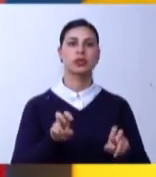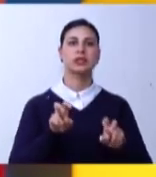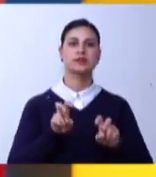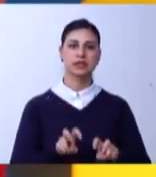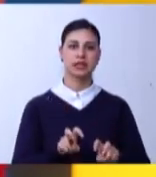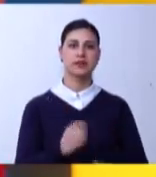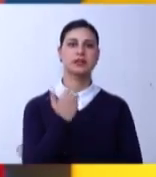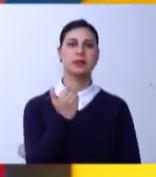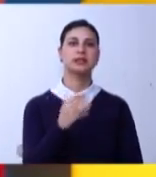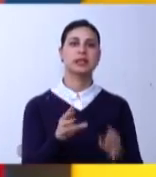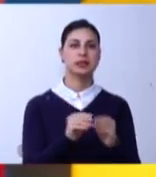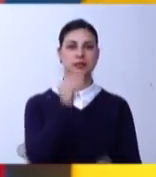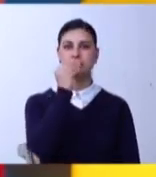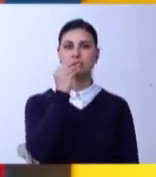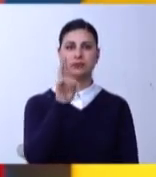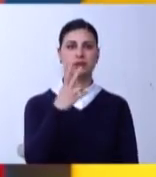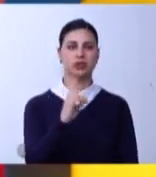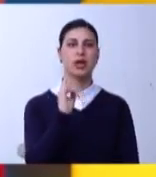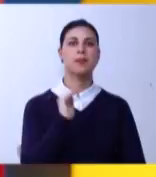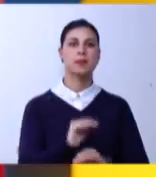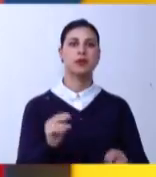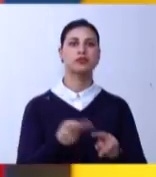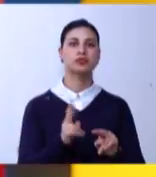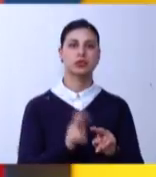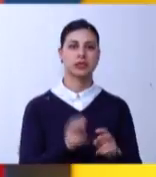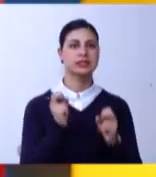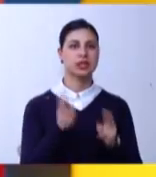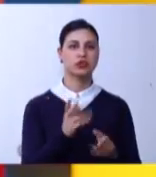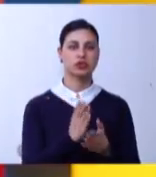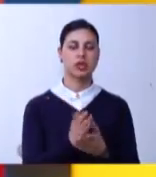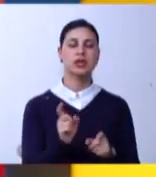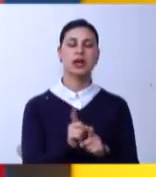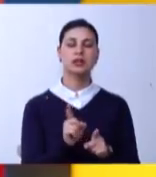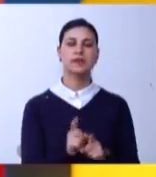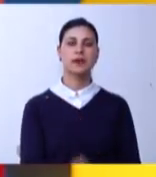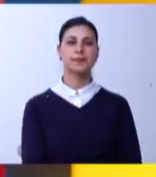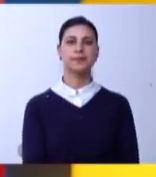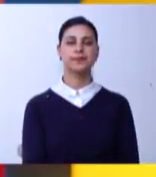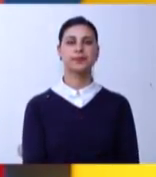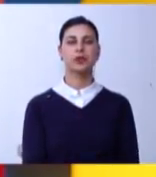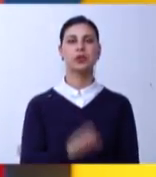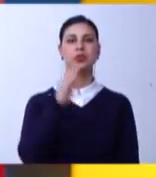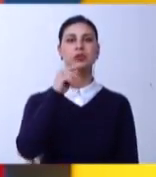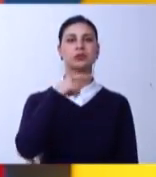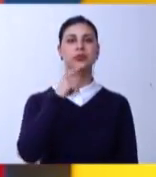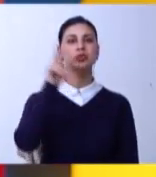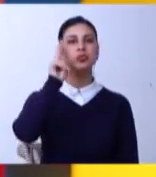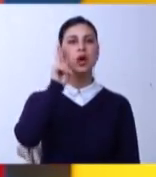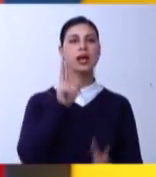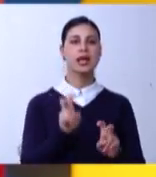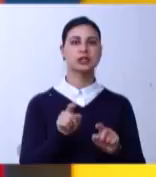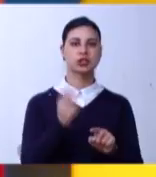შედვართ მასთან ერთად არ ვჭამთ. ბავშვისათვის ეს სახიფათო არჩევანი. ასევე, როდესაც ლაპარაკია ტუალეტის